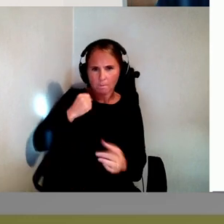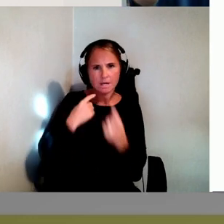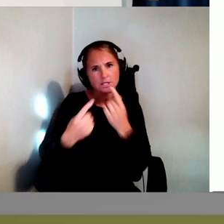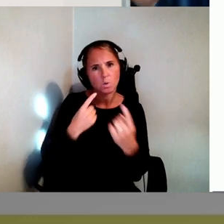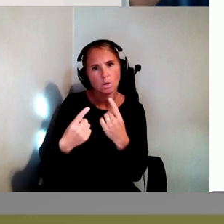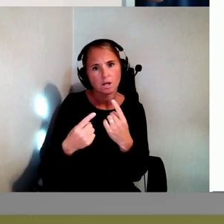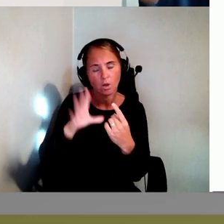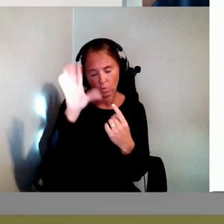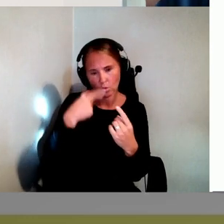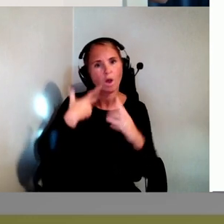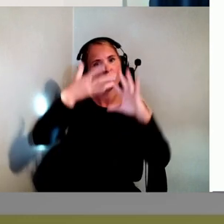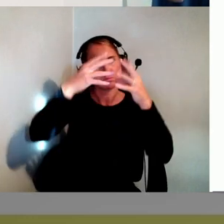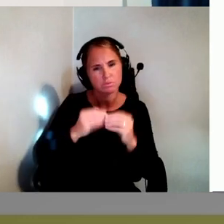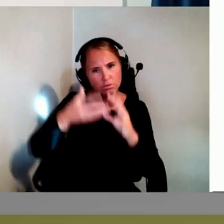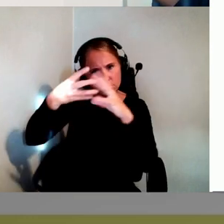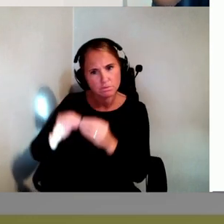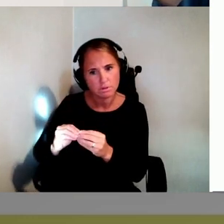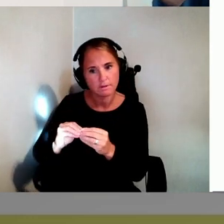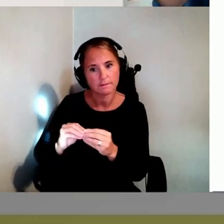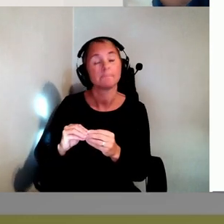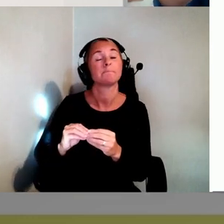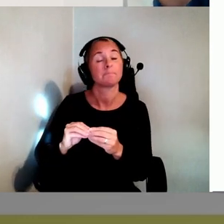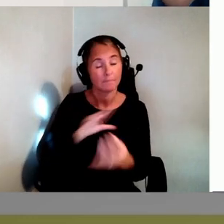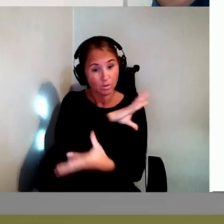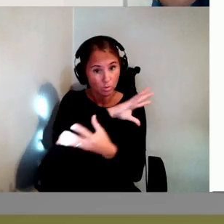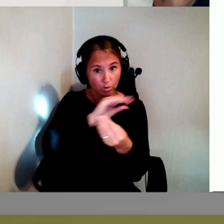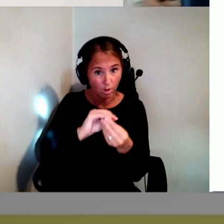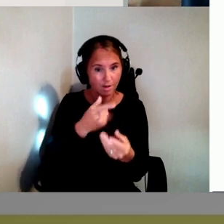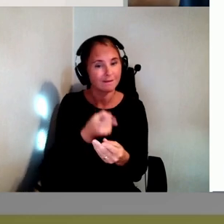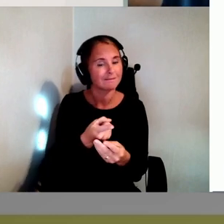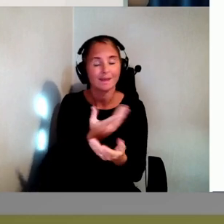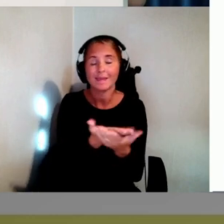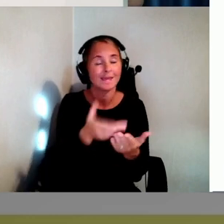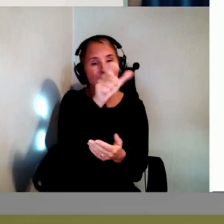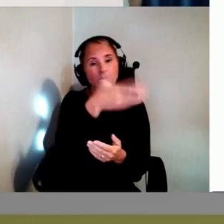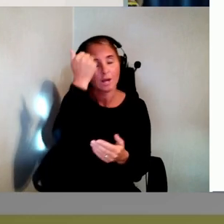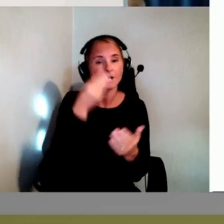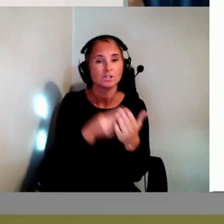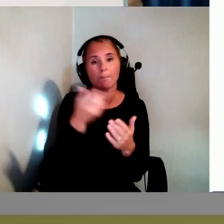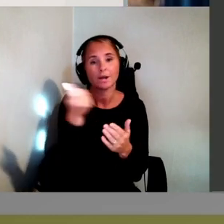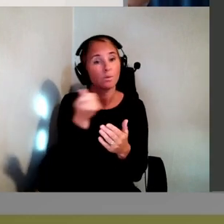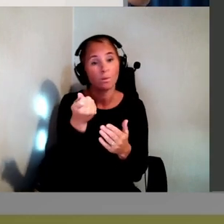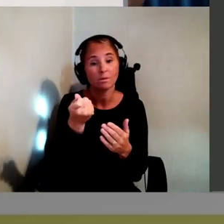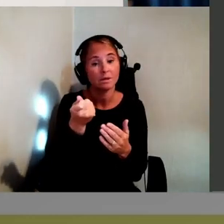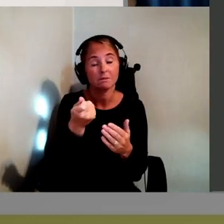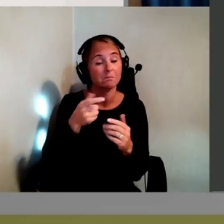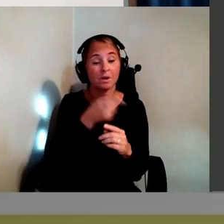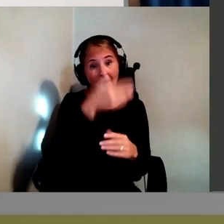summa somar Om ingen kan köpa någonsin någonting med bara tangent ord på den sajten